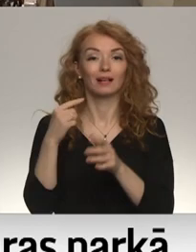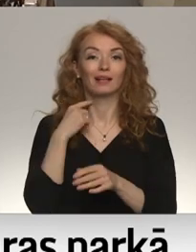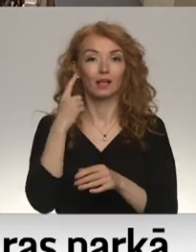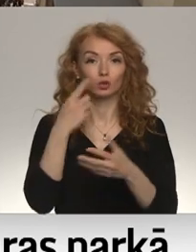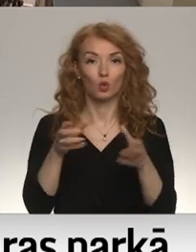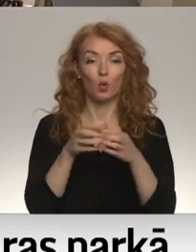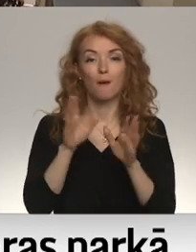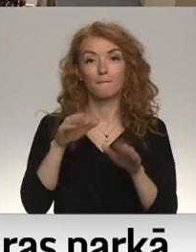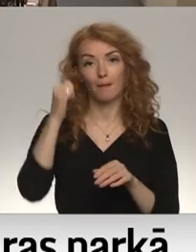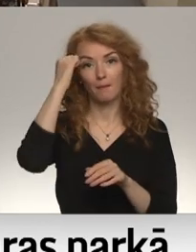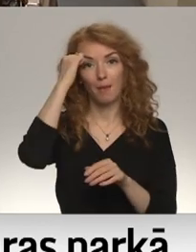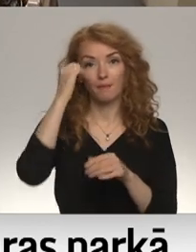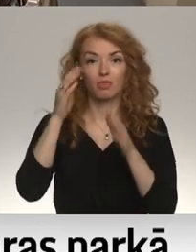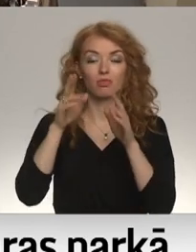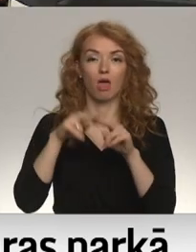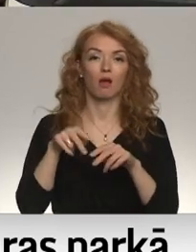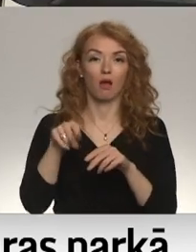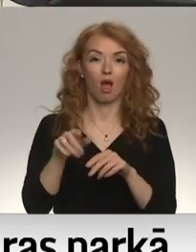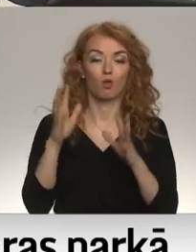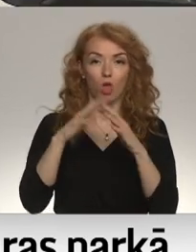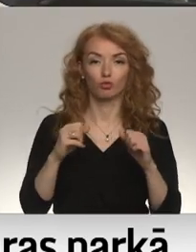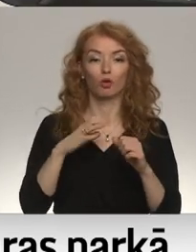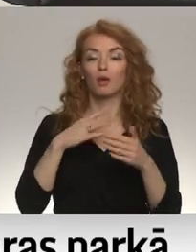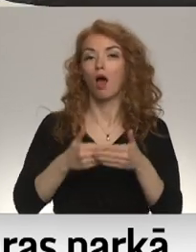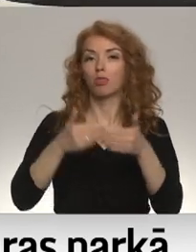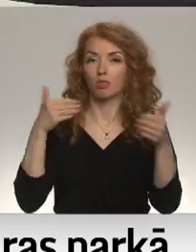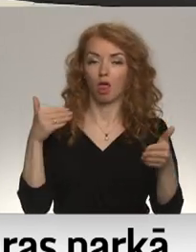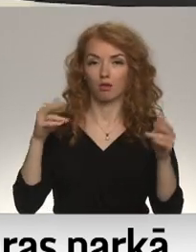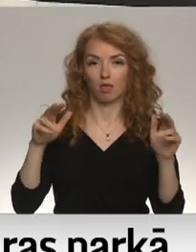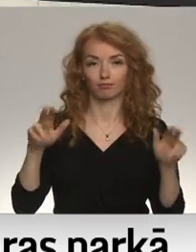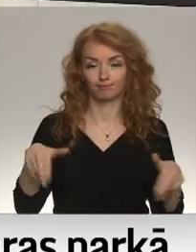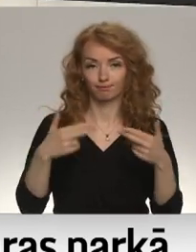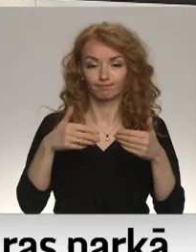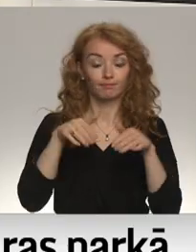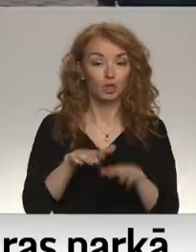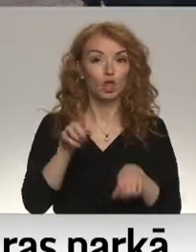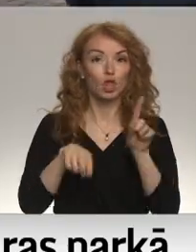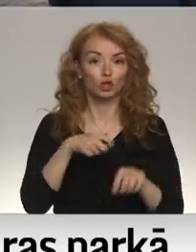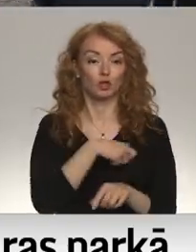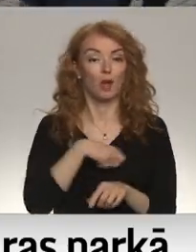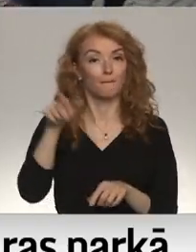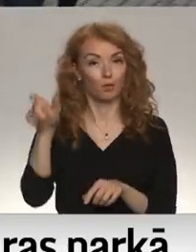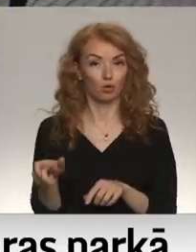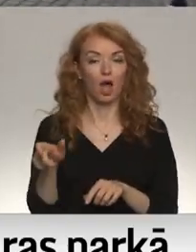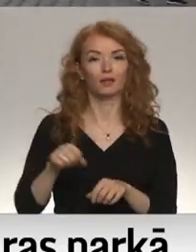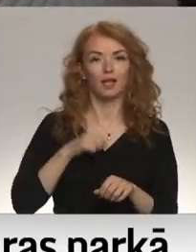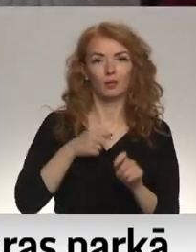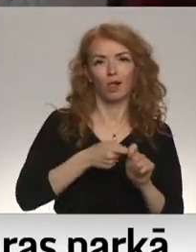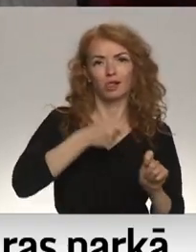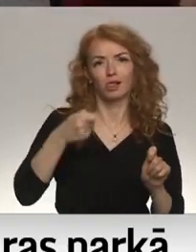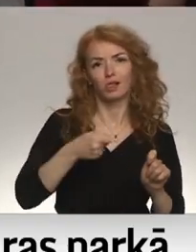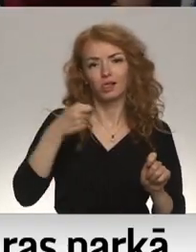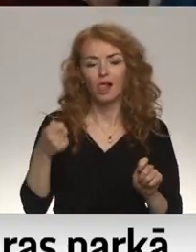doma par pieminekļu nojaukšanu lēma attālinātā sēdē. Atsevišķi opozīcijas deputāti mēģināja lēmumu pieņemšanu novilcināt ar